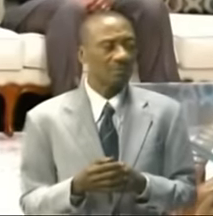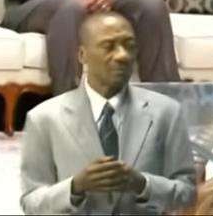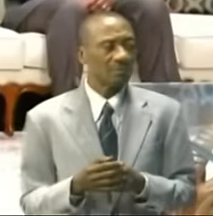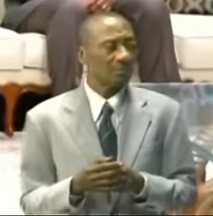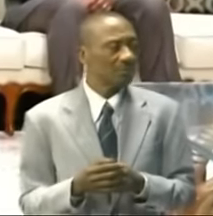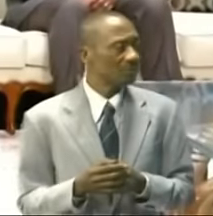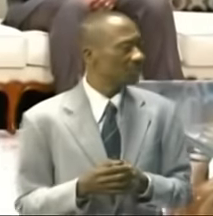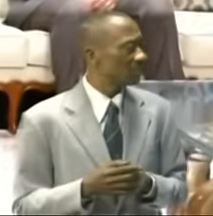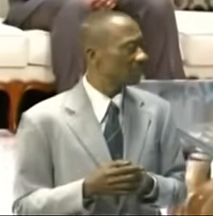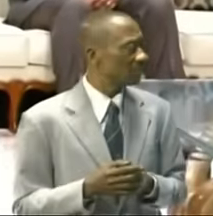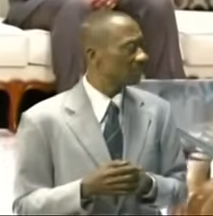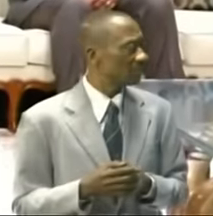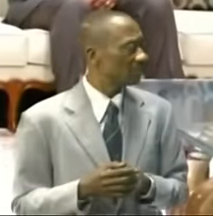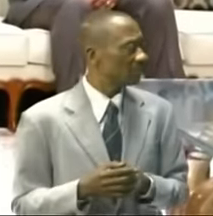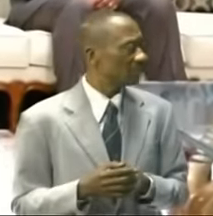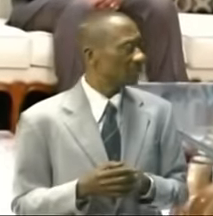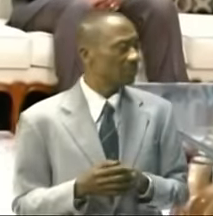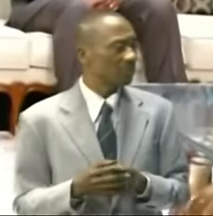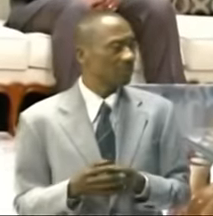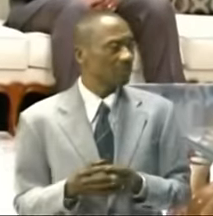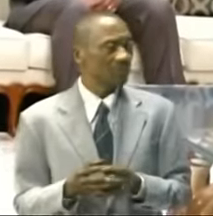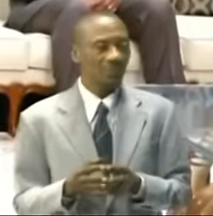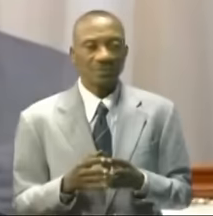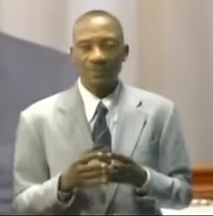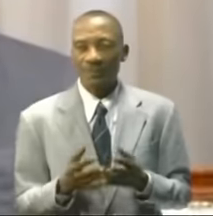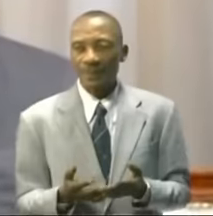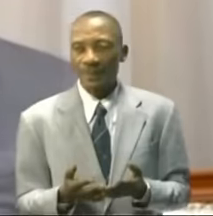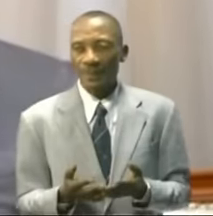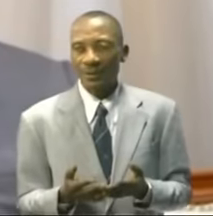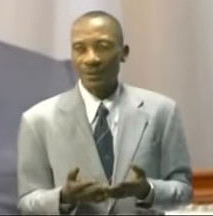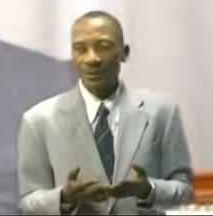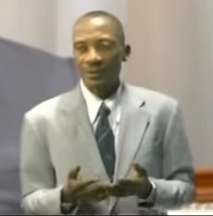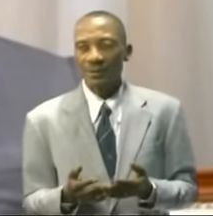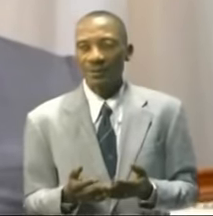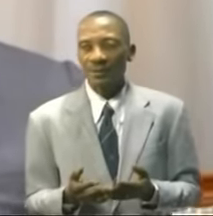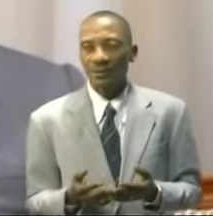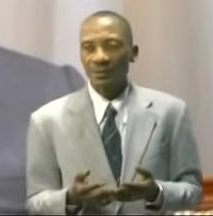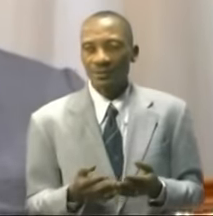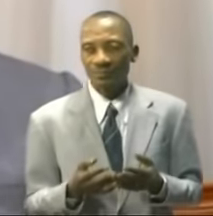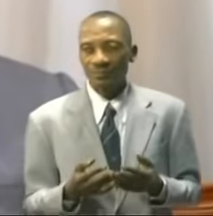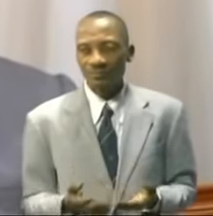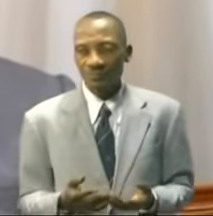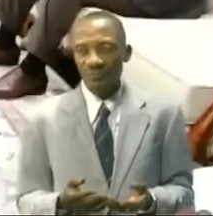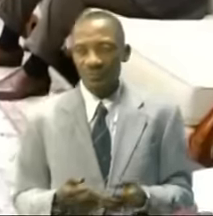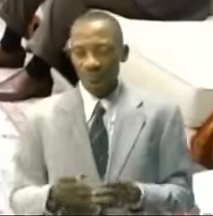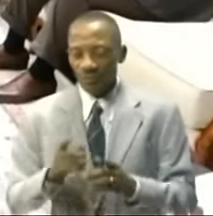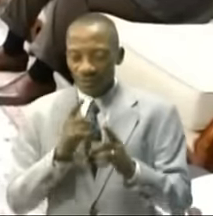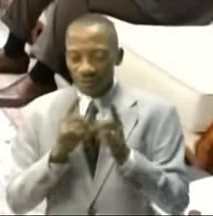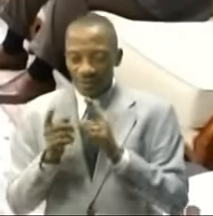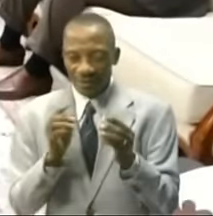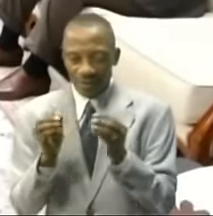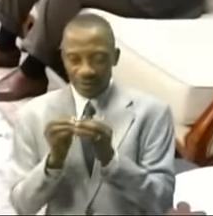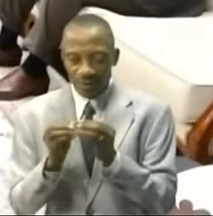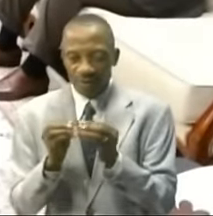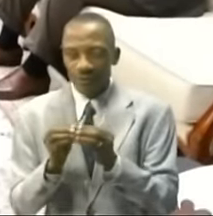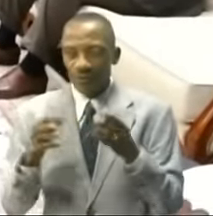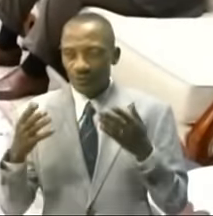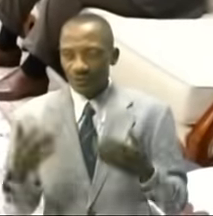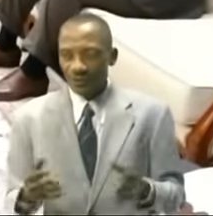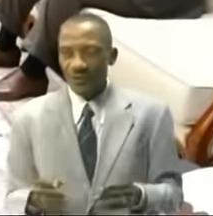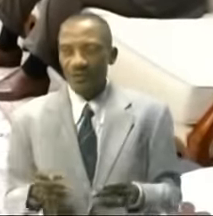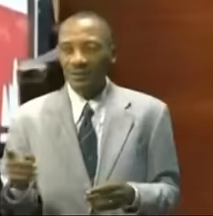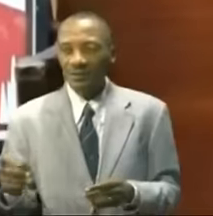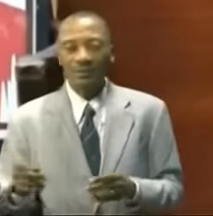Félix Antoine Tshisekedi Tshilombo sur des solutions prises pour arrêter cette maladie. Docteur Kaseya, dont